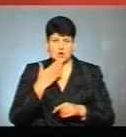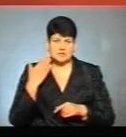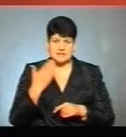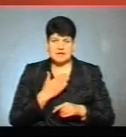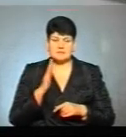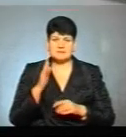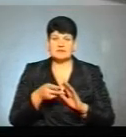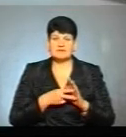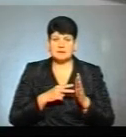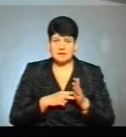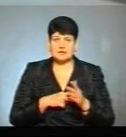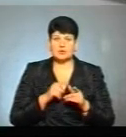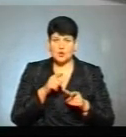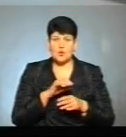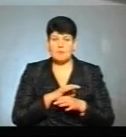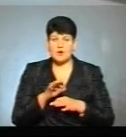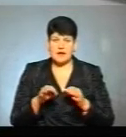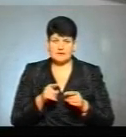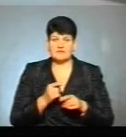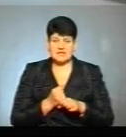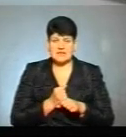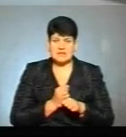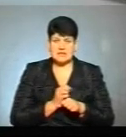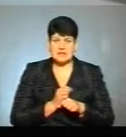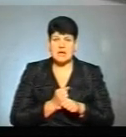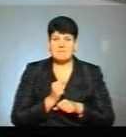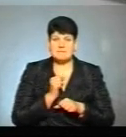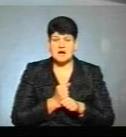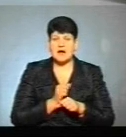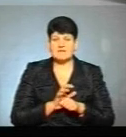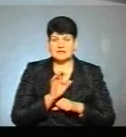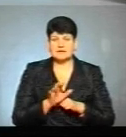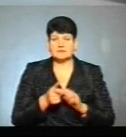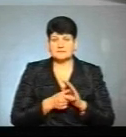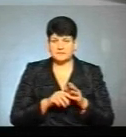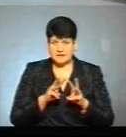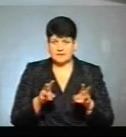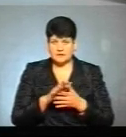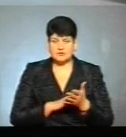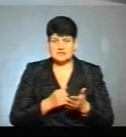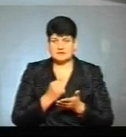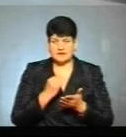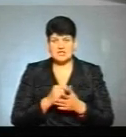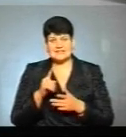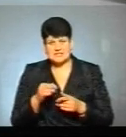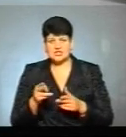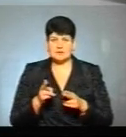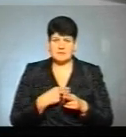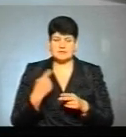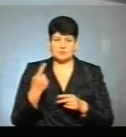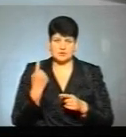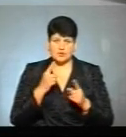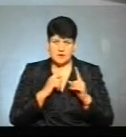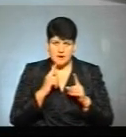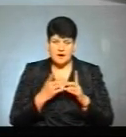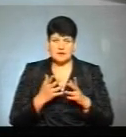останній перспективний план, його проект, тоді ви направите до Кабміну, і вже так далі вони будуть затверджувати чи без обласної ради. Так. Подивимося,